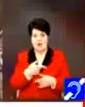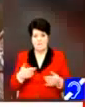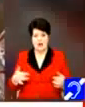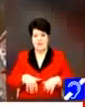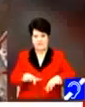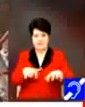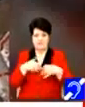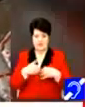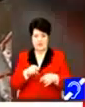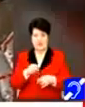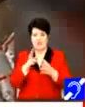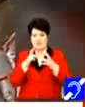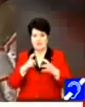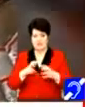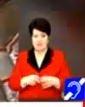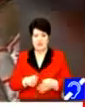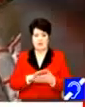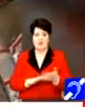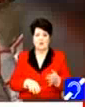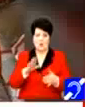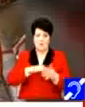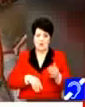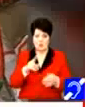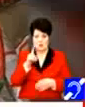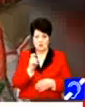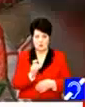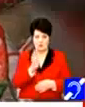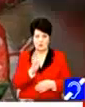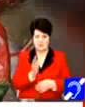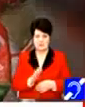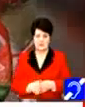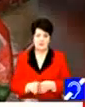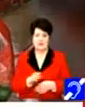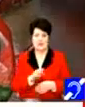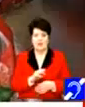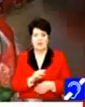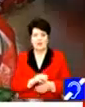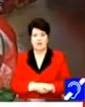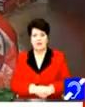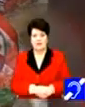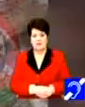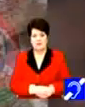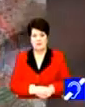iar cercetările continuă. Suspecții riscă o amendă de până la 150 de unități convenționale.